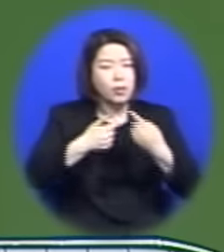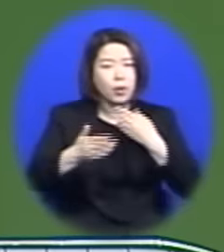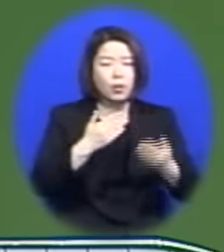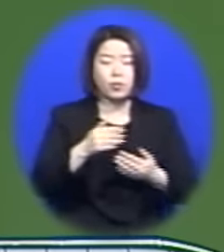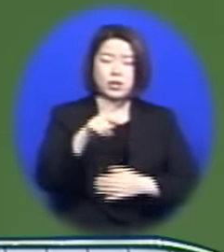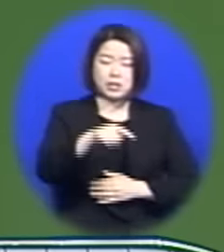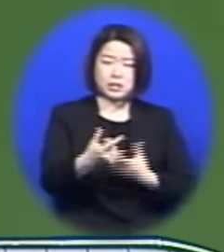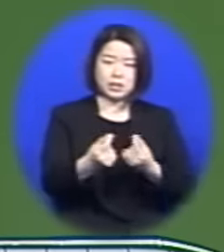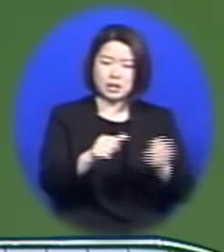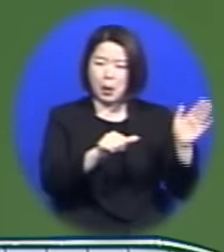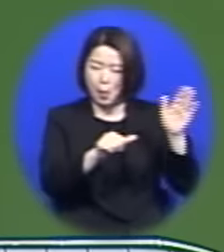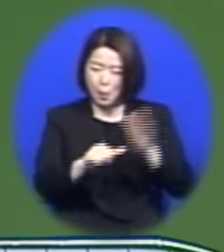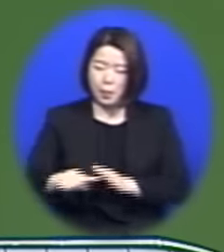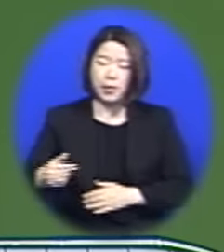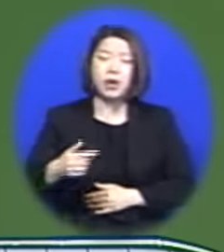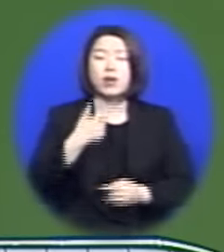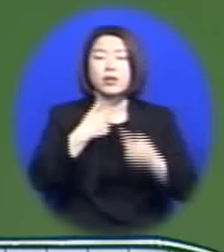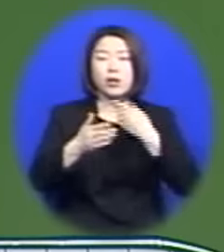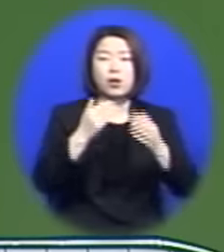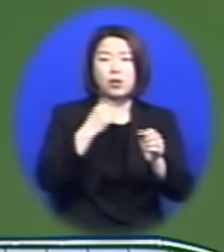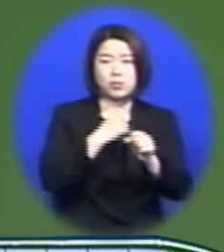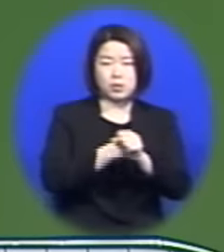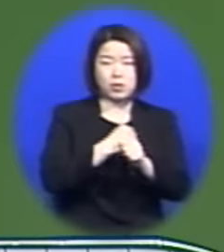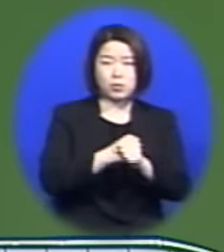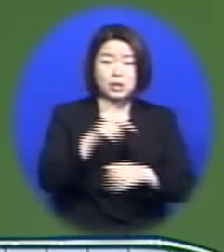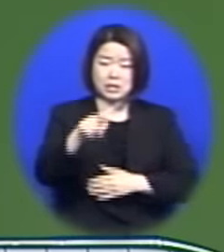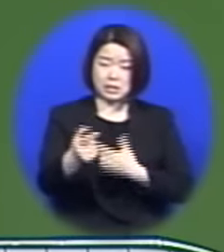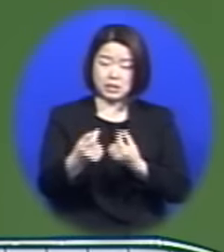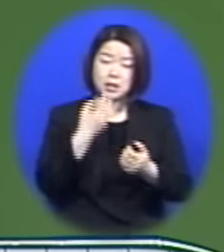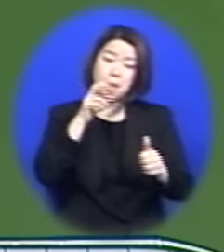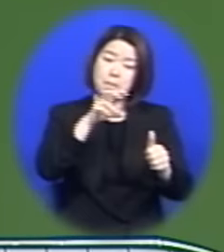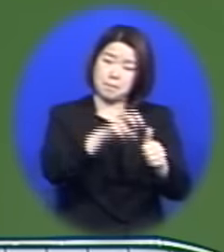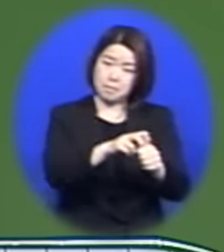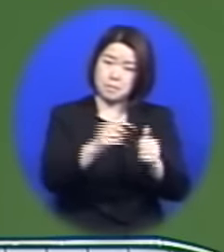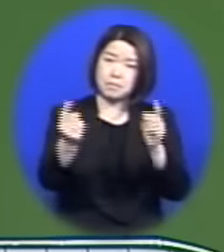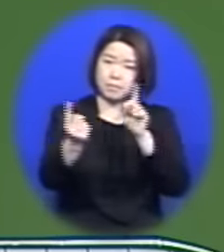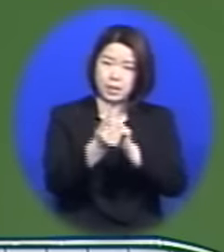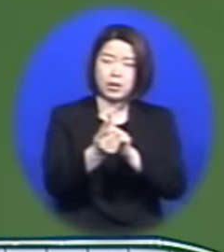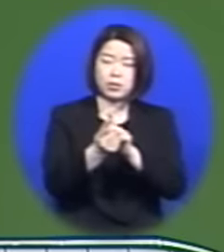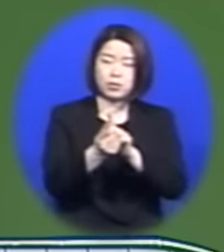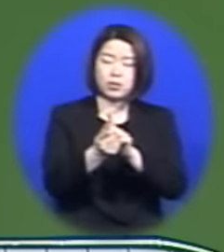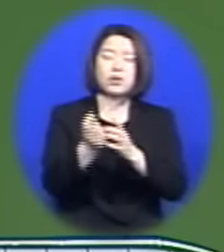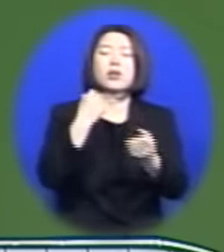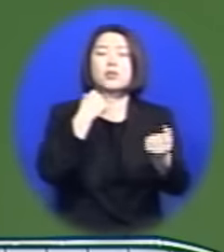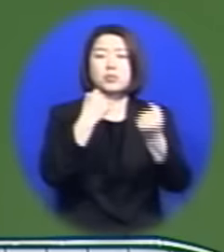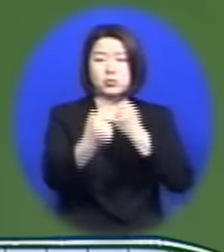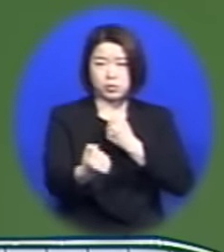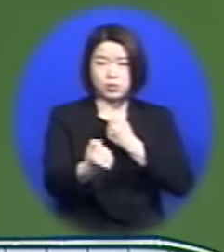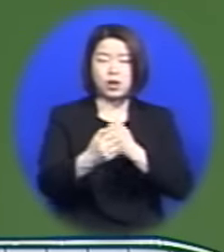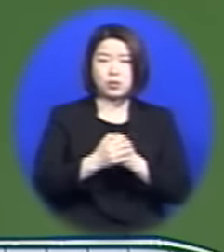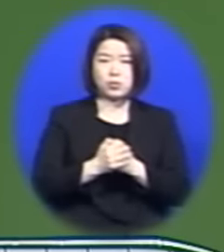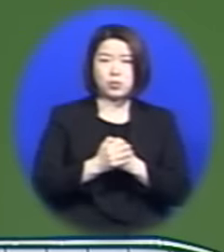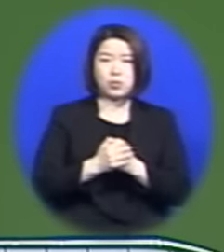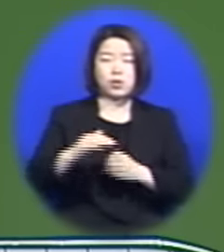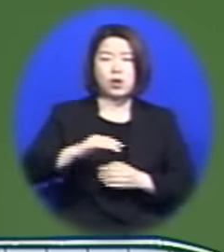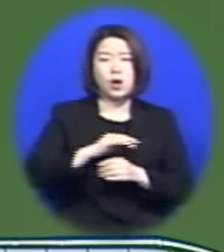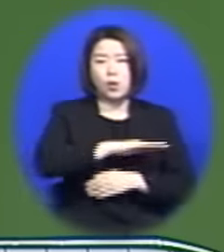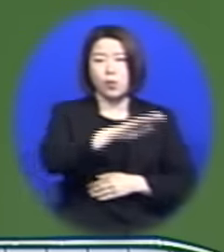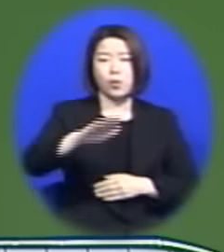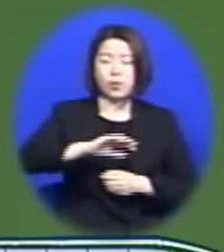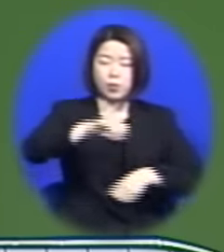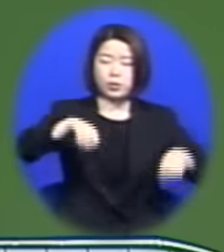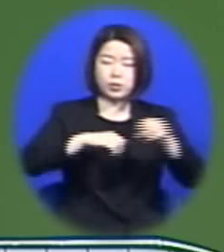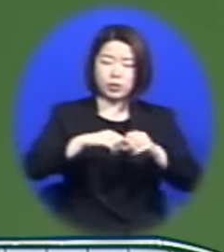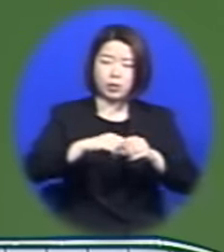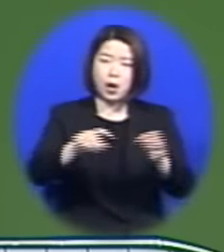실패를 경험하고 그렇게 배신을 당하고 그랬는데 우리의 믿음이 더